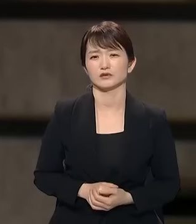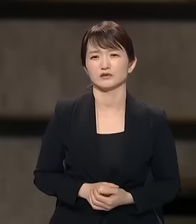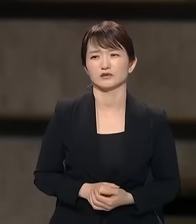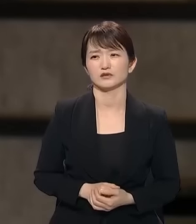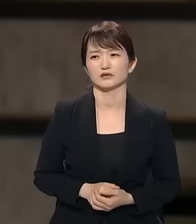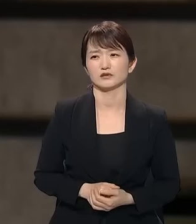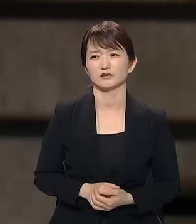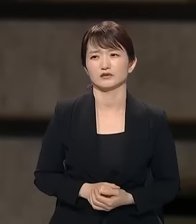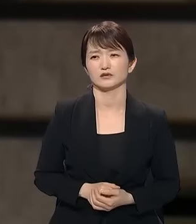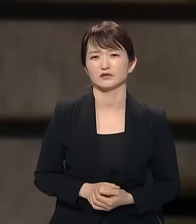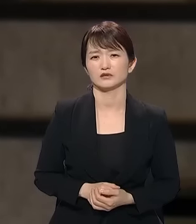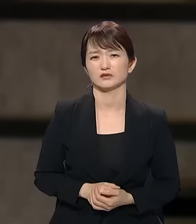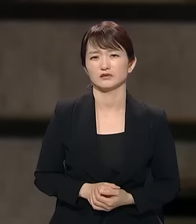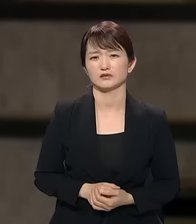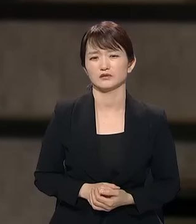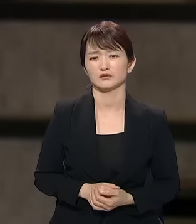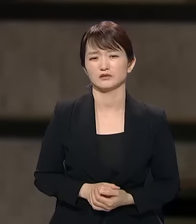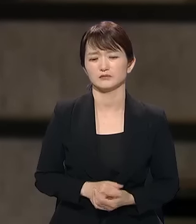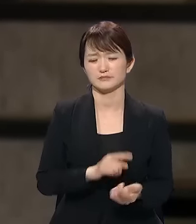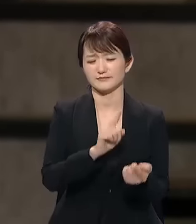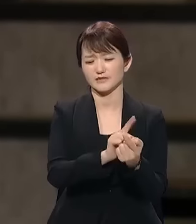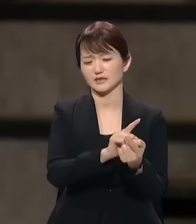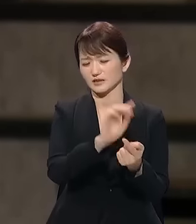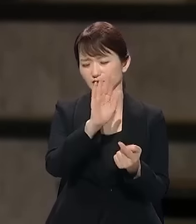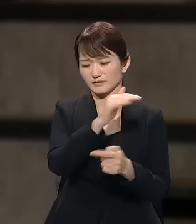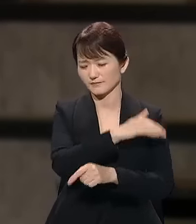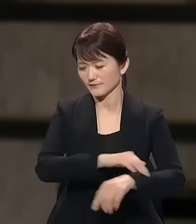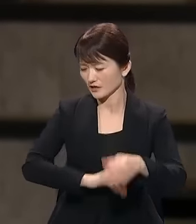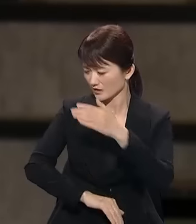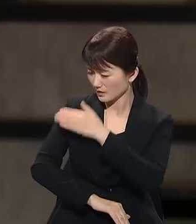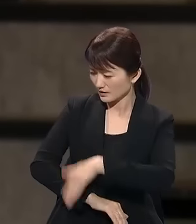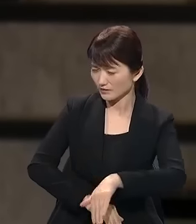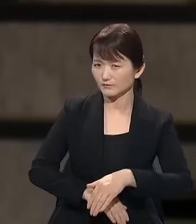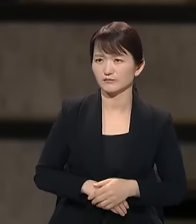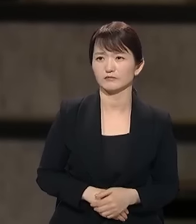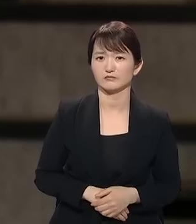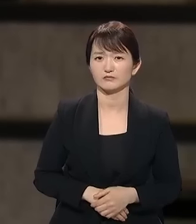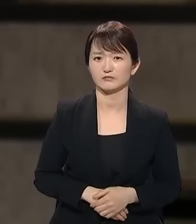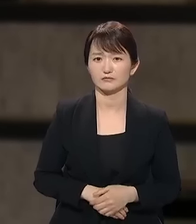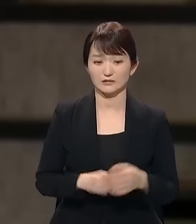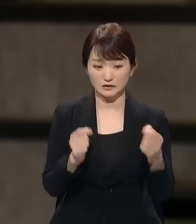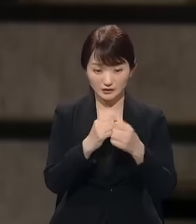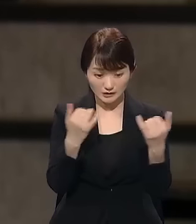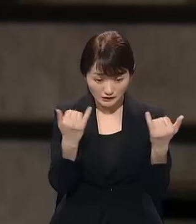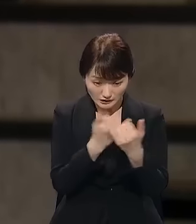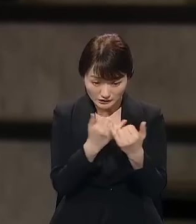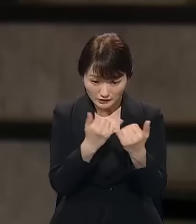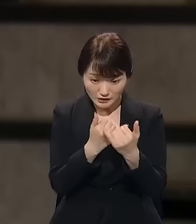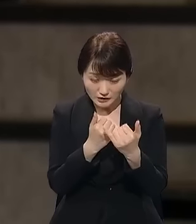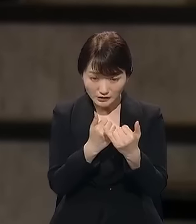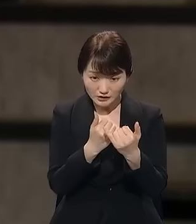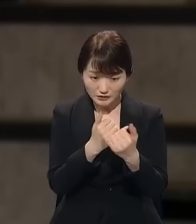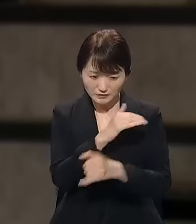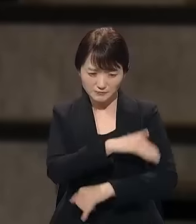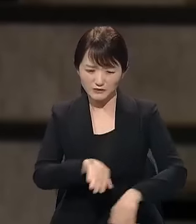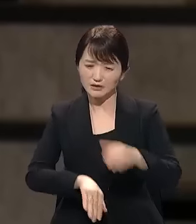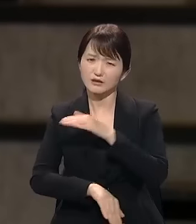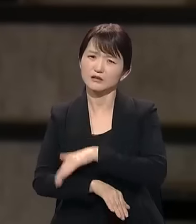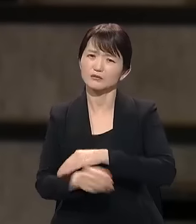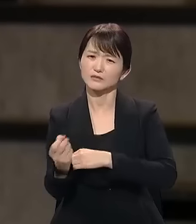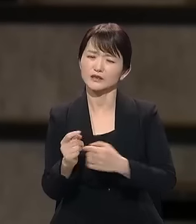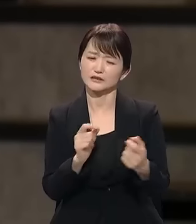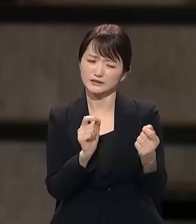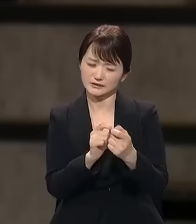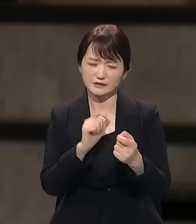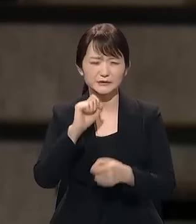이렇게 선을 갖다가 그어버리면 이 가까운 친척끼리는 한번 그렇게 되면 다시 이렇게 좀 가깝게 되기 힘들기 때문에 그런 걸 좀